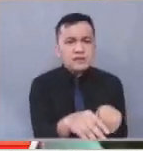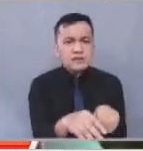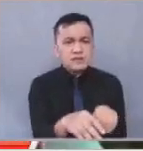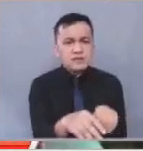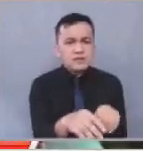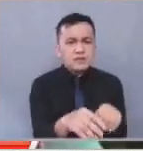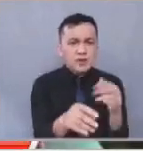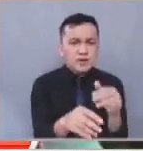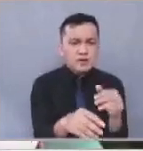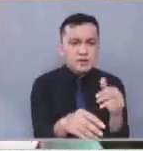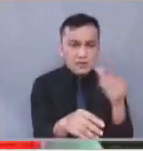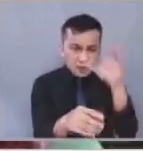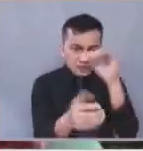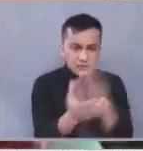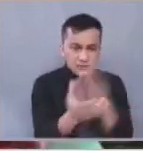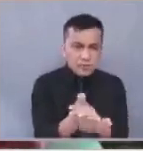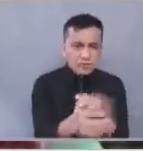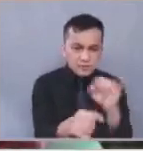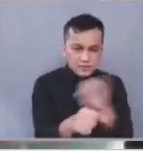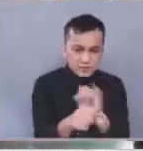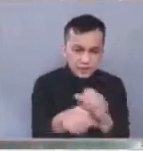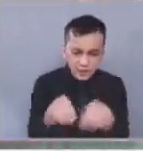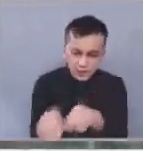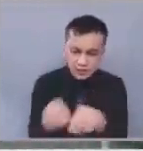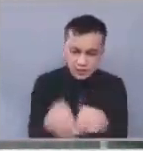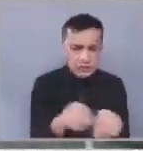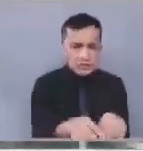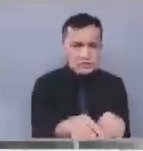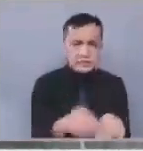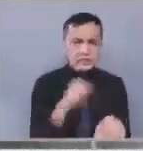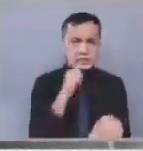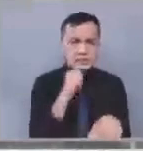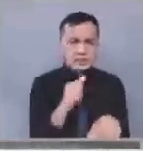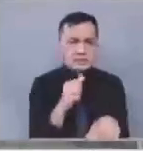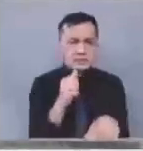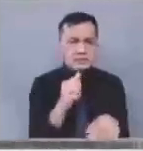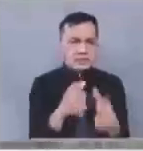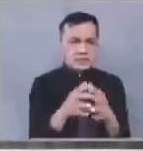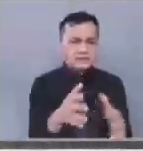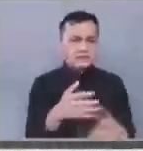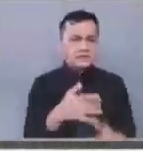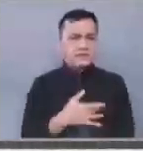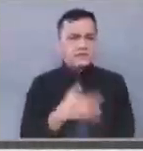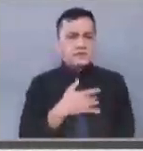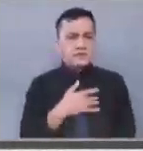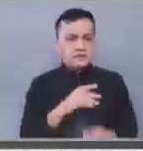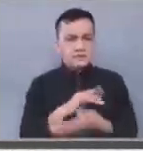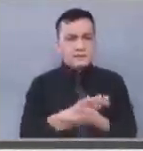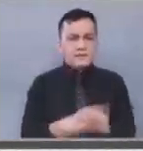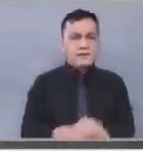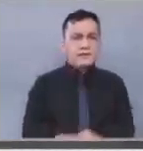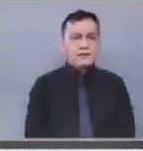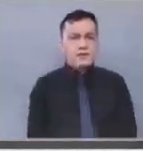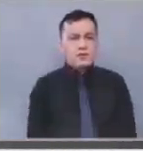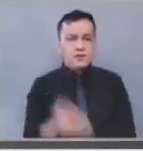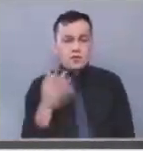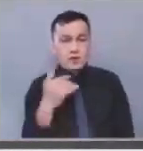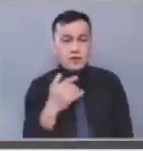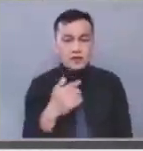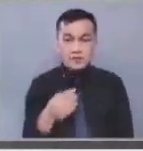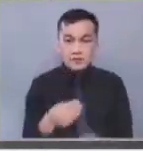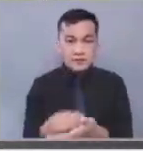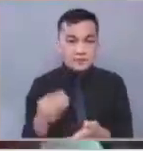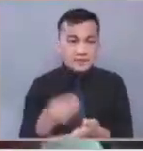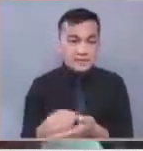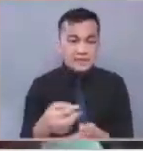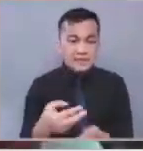yung asawa ko sa pagtatanim. Kaya hindi namin masyadong naramdaman yung pandemic kasi ang binibili na lang bigas,